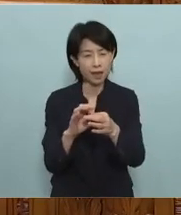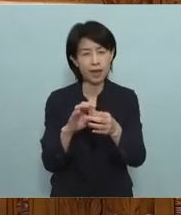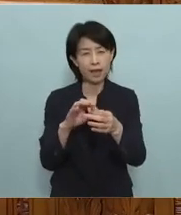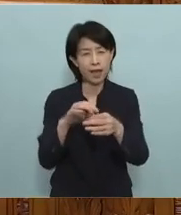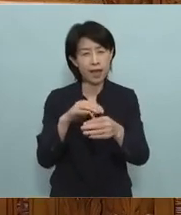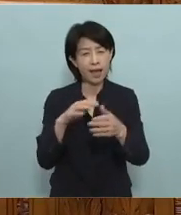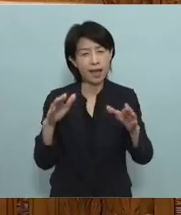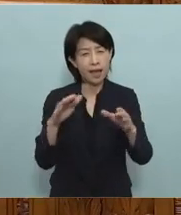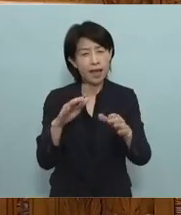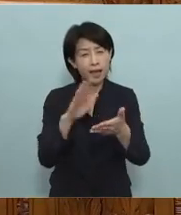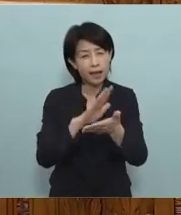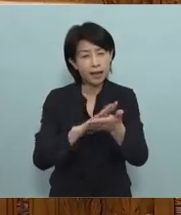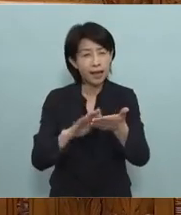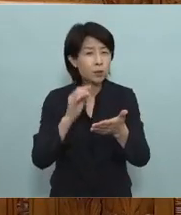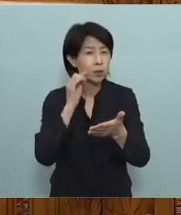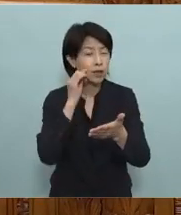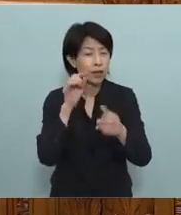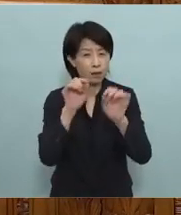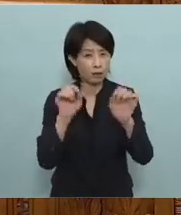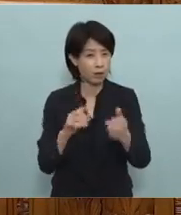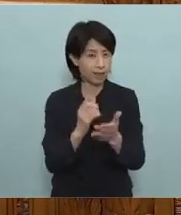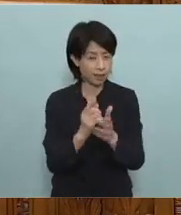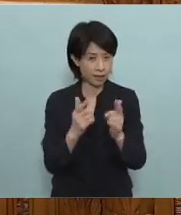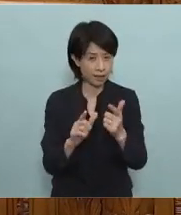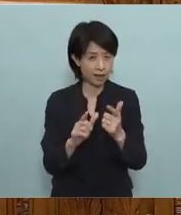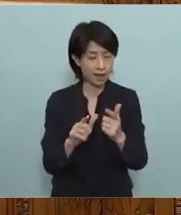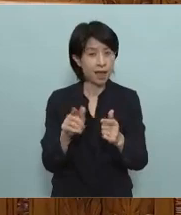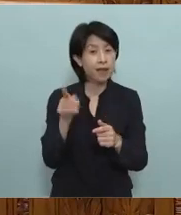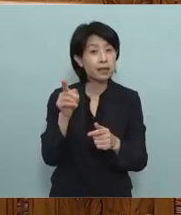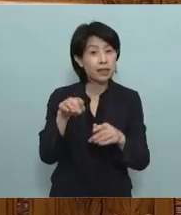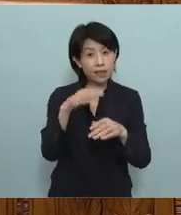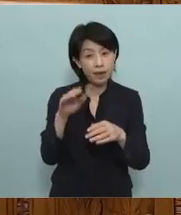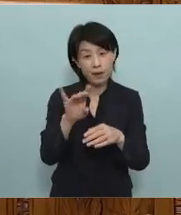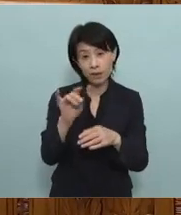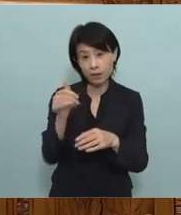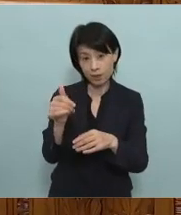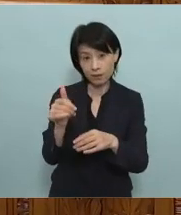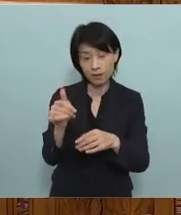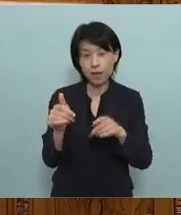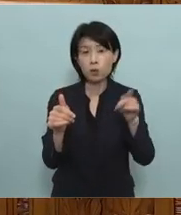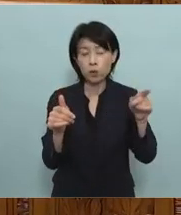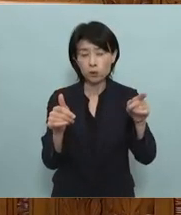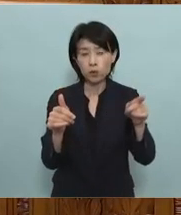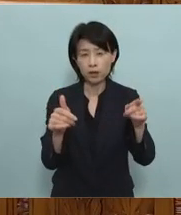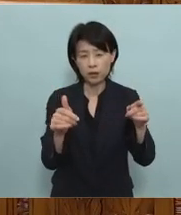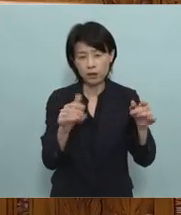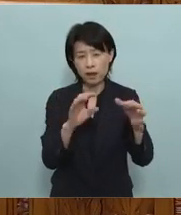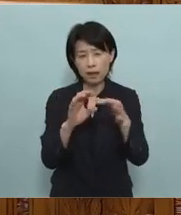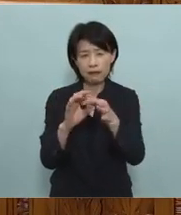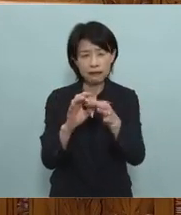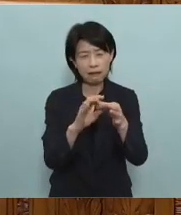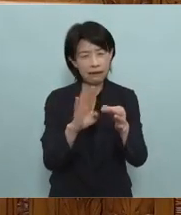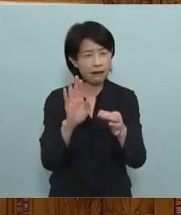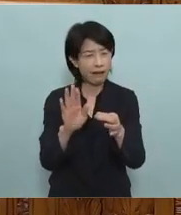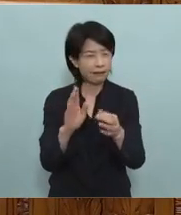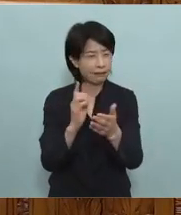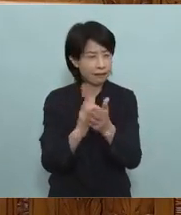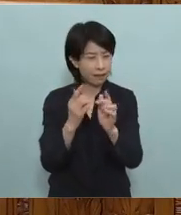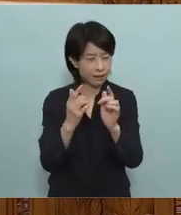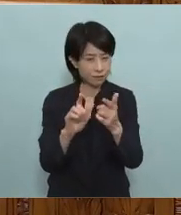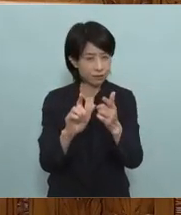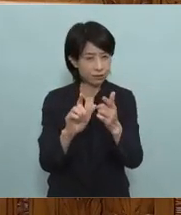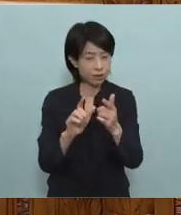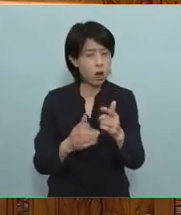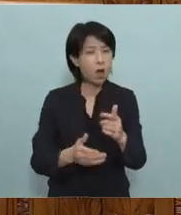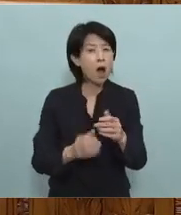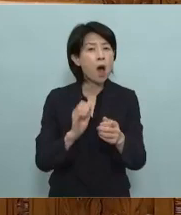ありません。山際経済再生担当大臣は、統一教会との不適切な関係だけでなく、保有株式